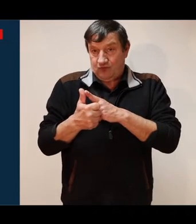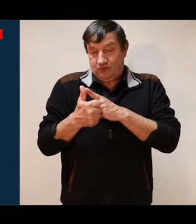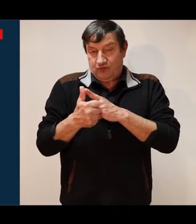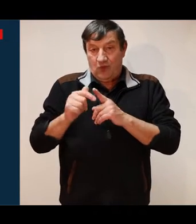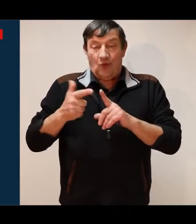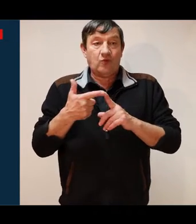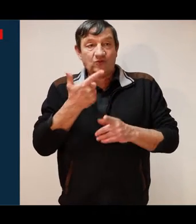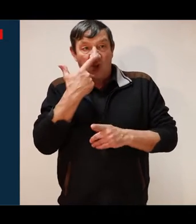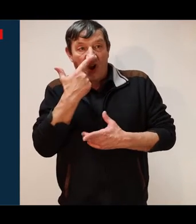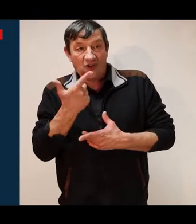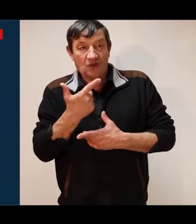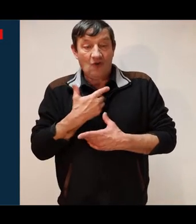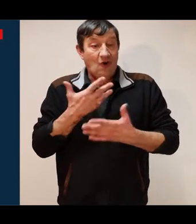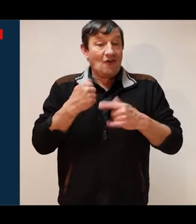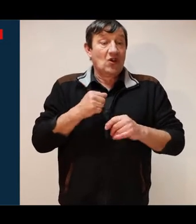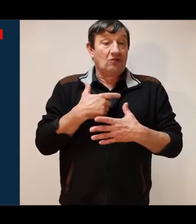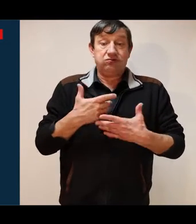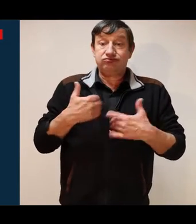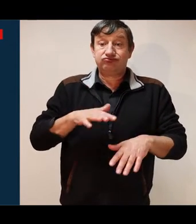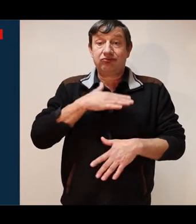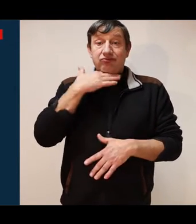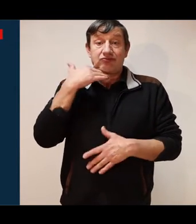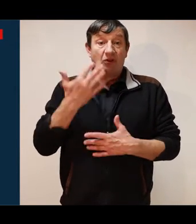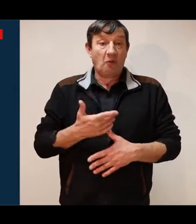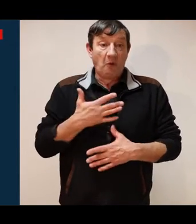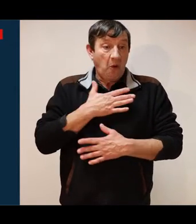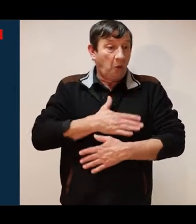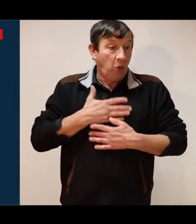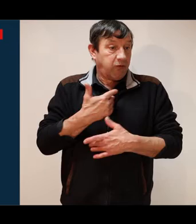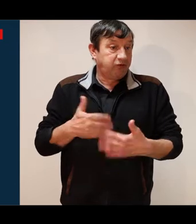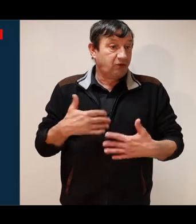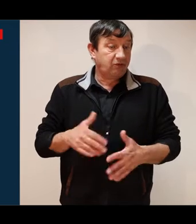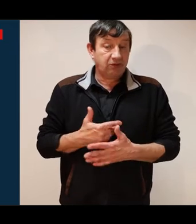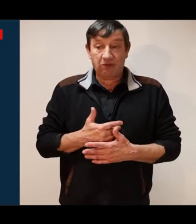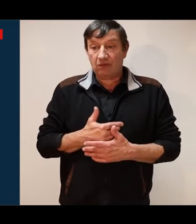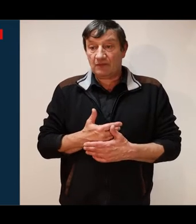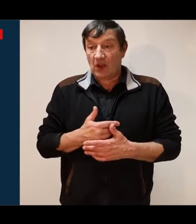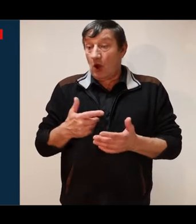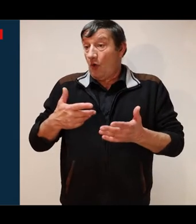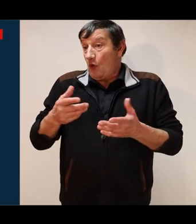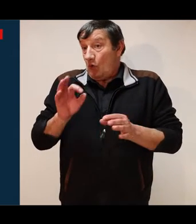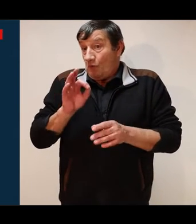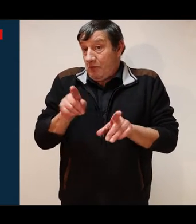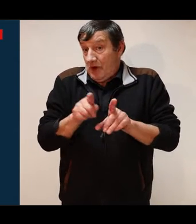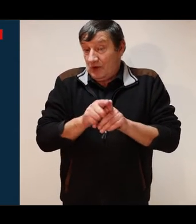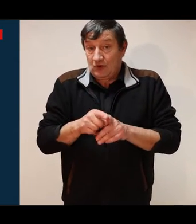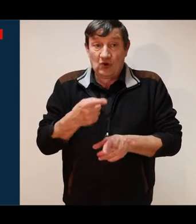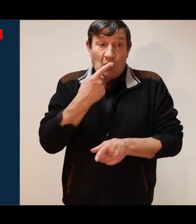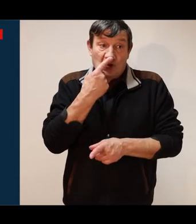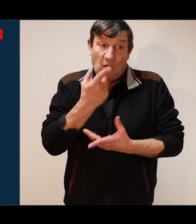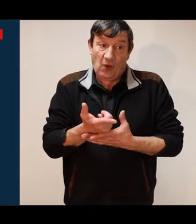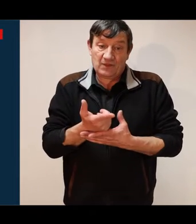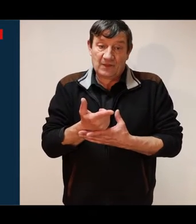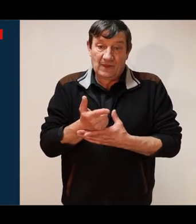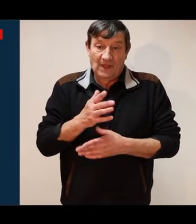partie, quand j'ai l'impression que j'ai fait le tour et que moi-même, je ne me sens pas satisfaite. Mais ça peut être aussi quand finalement j'ai eu